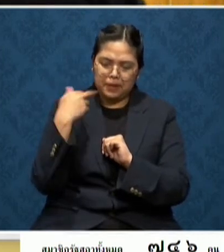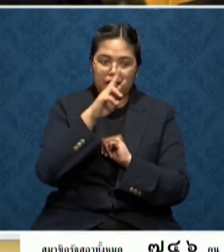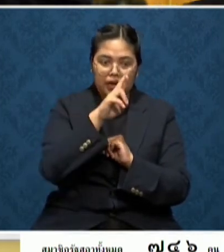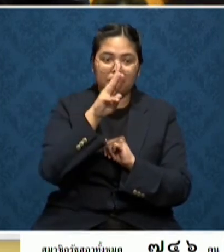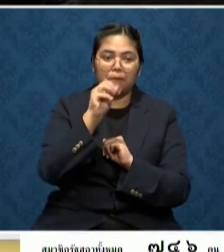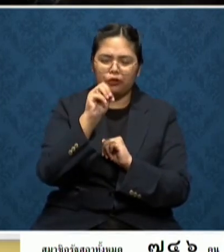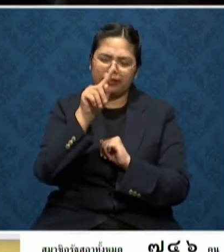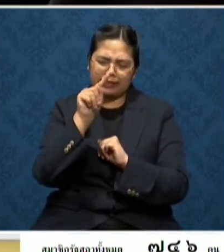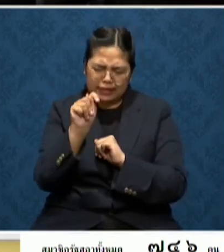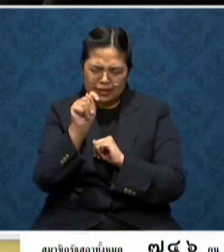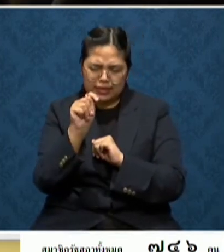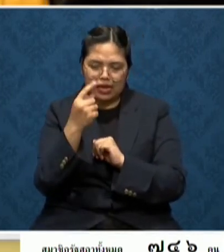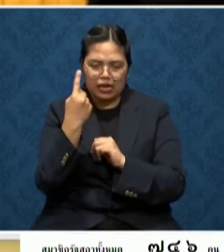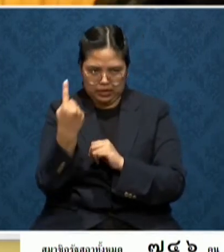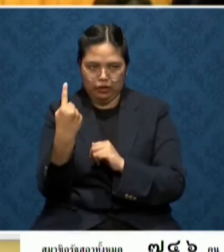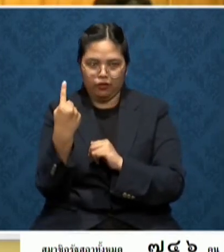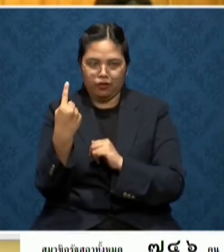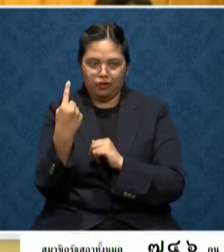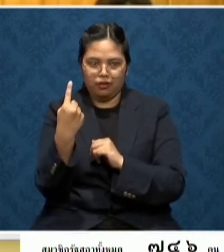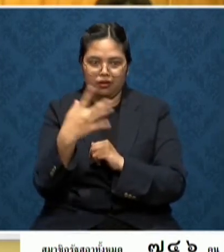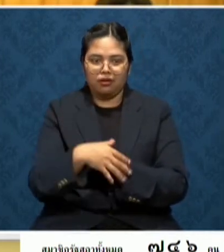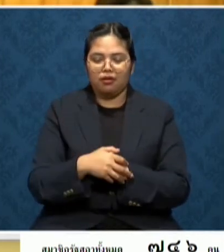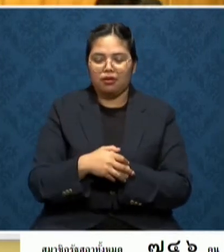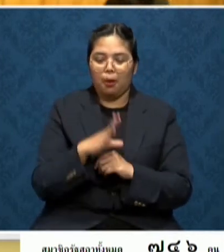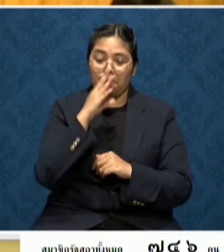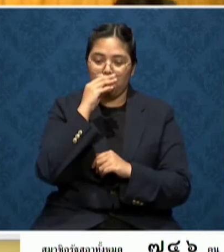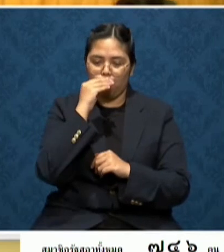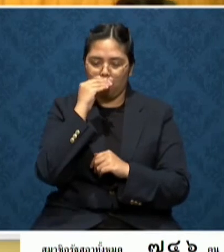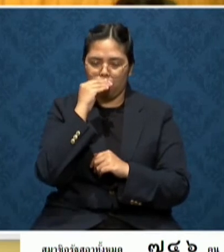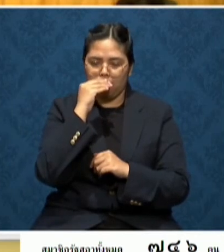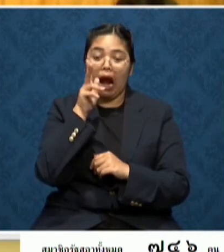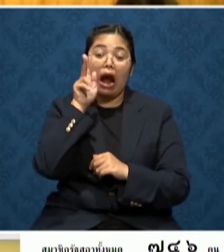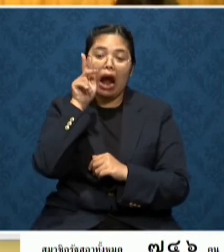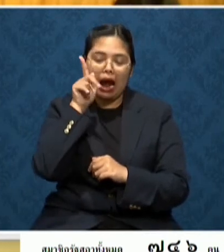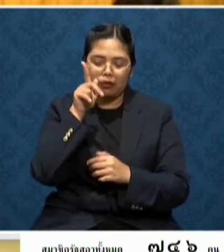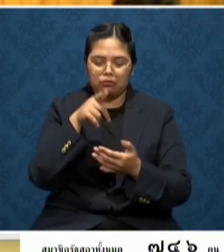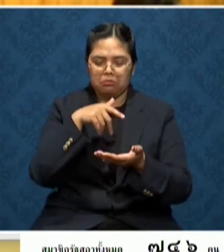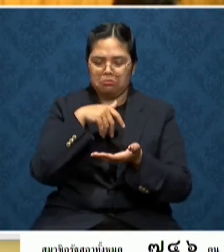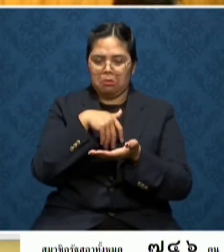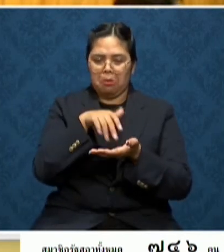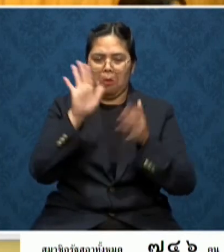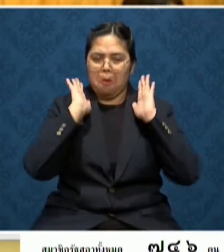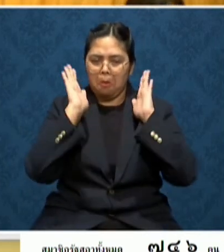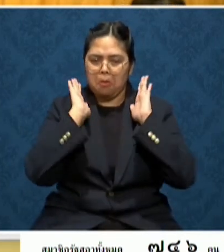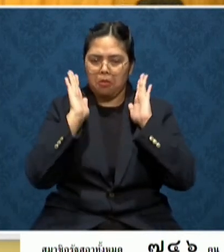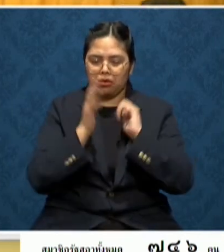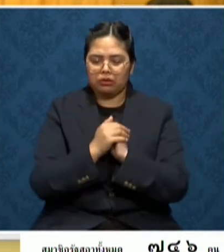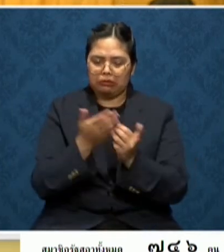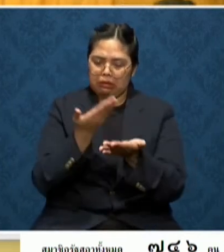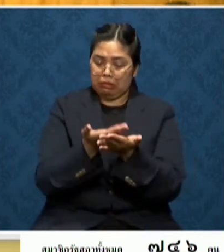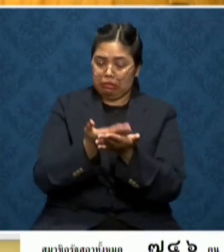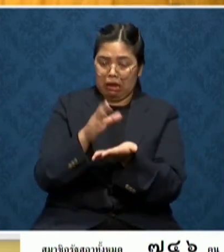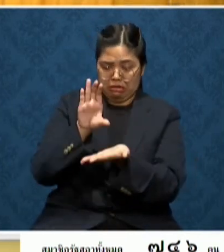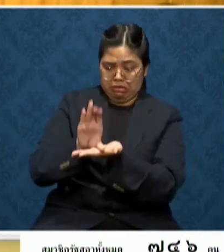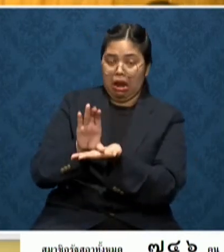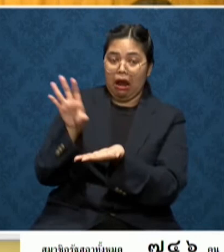เนี่ยก็ออกมาพูดหรือให้ข่าวในทำนองว่าที่มาของเงินนั้น